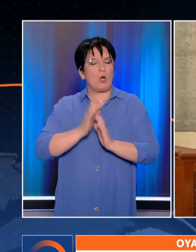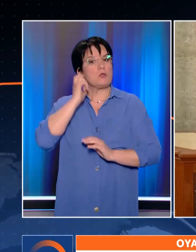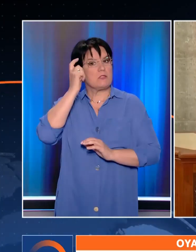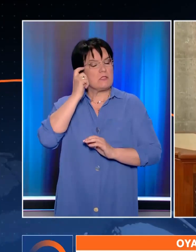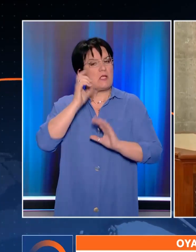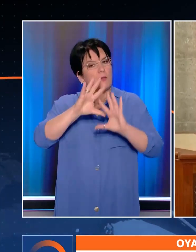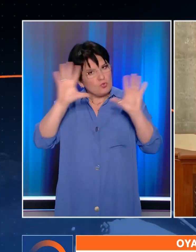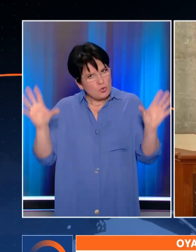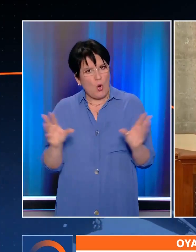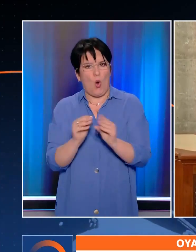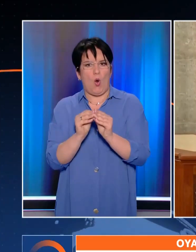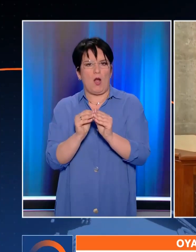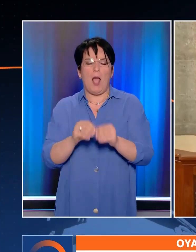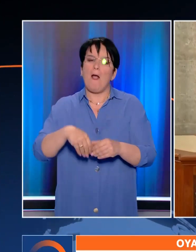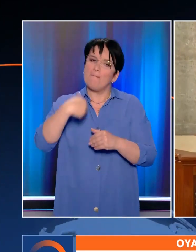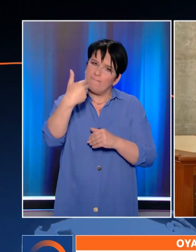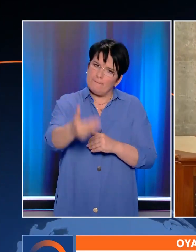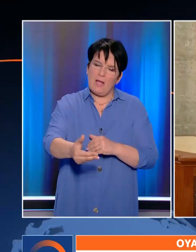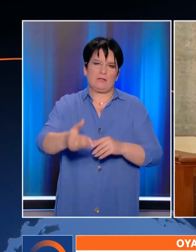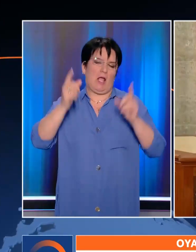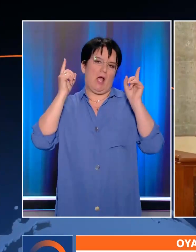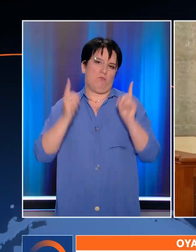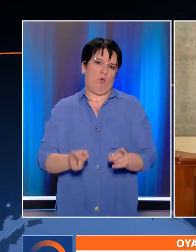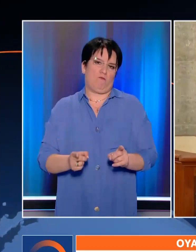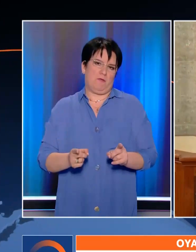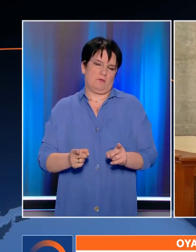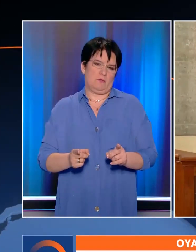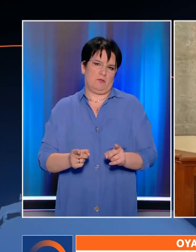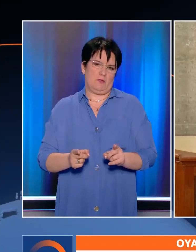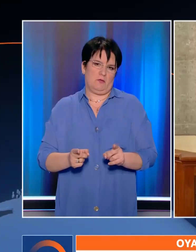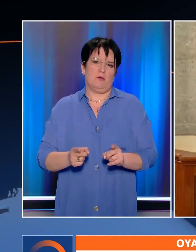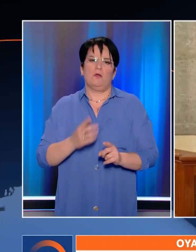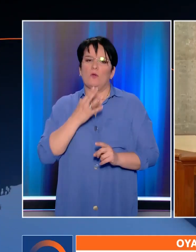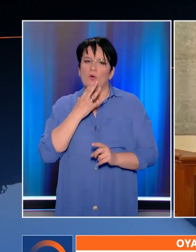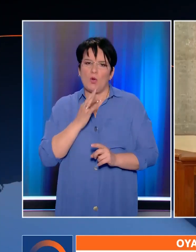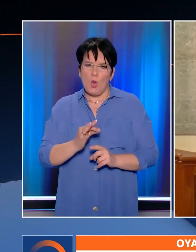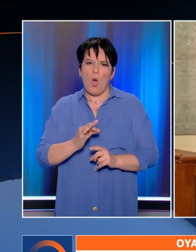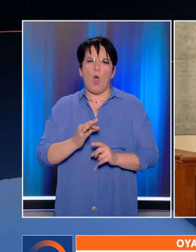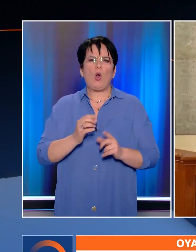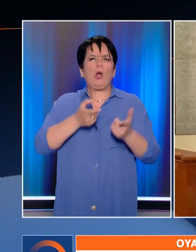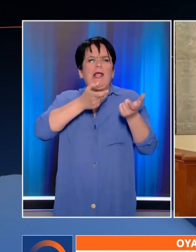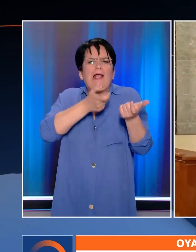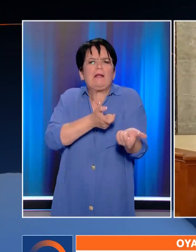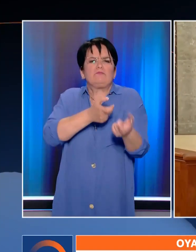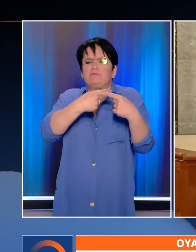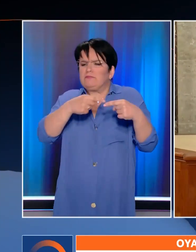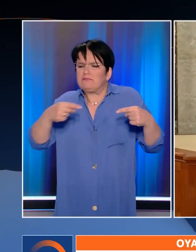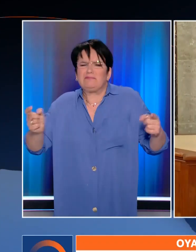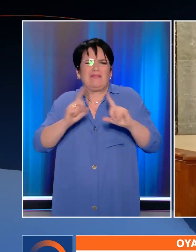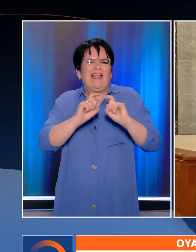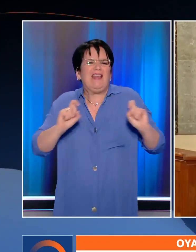αυτά όταν θα λάβετε αποφάσεις για την παραχώρηση πολεμικού υλικού